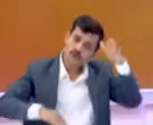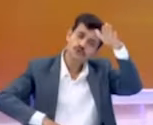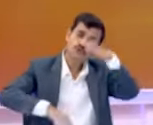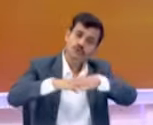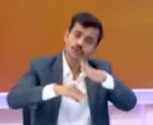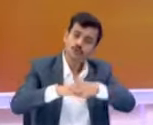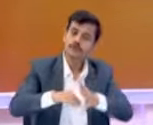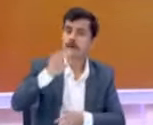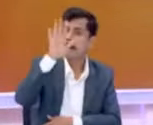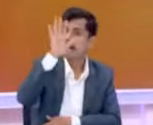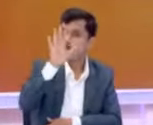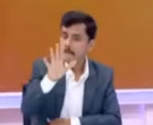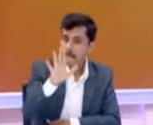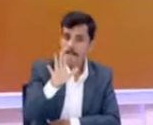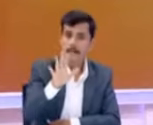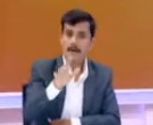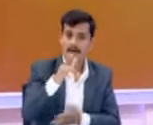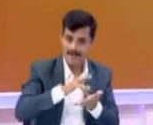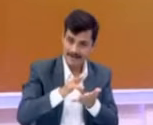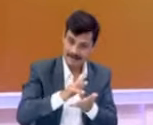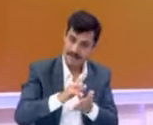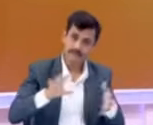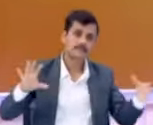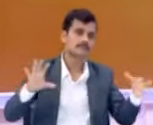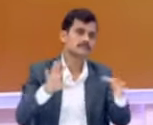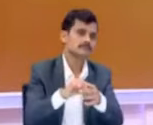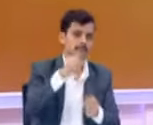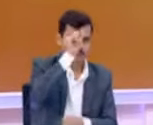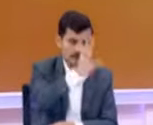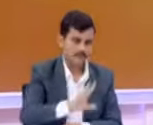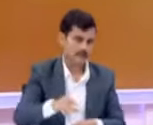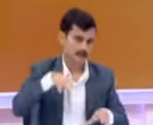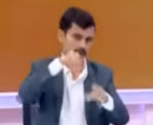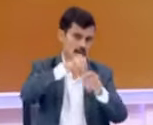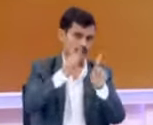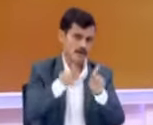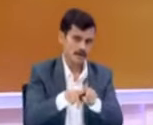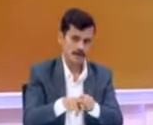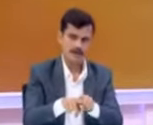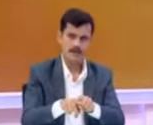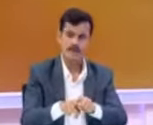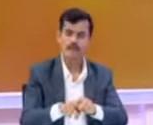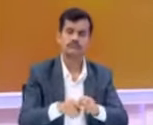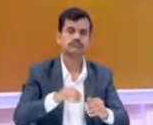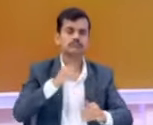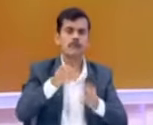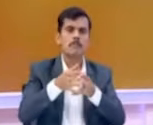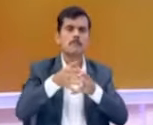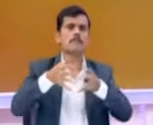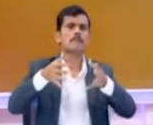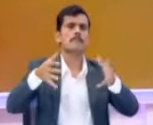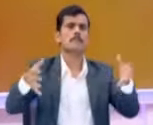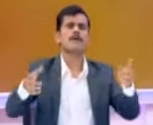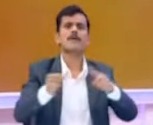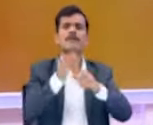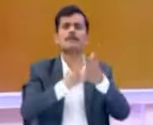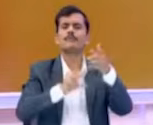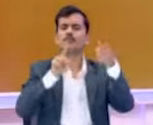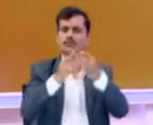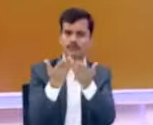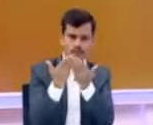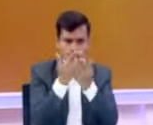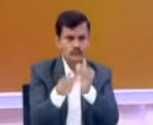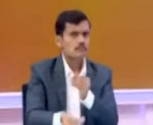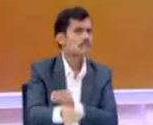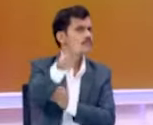बड़े मेट्रोपॉलिटन रीजन्स में आज शामिल है। बहुत ही तेजी से इसका विस्तार है, क्योंकि पुणे में एडुकेशनल